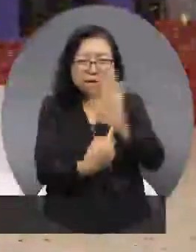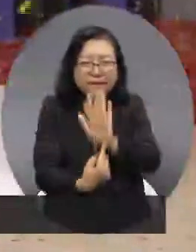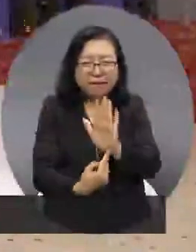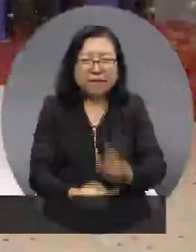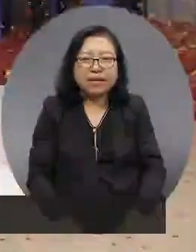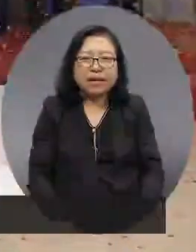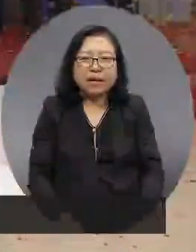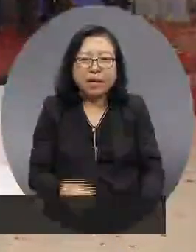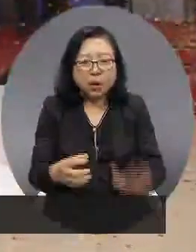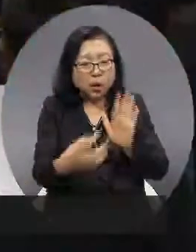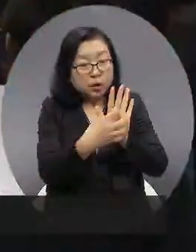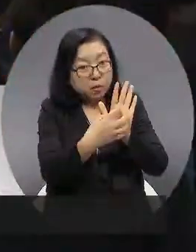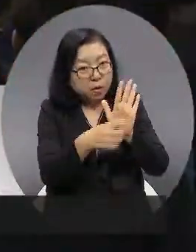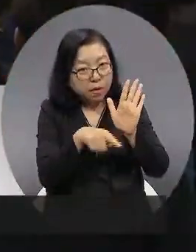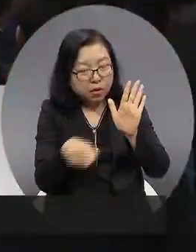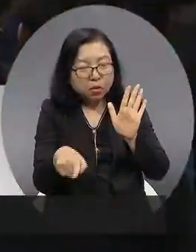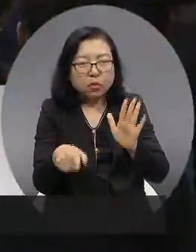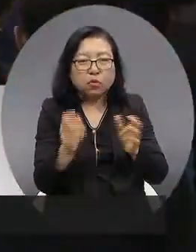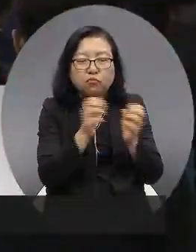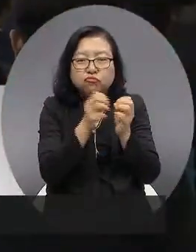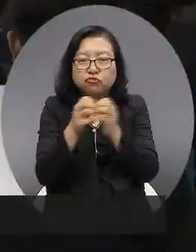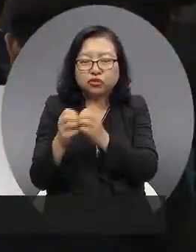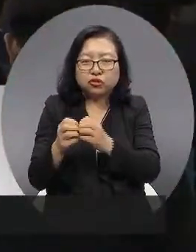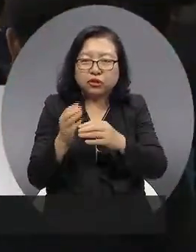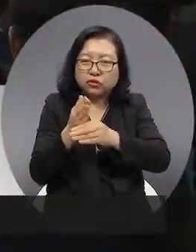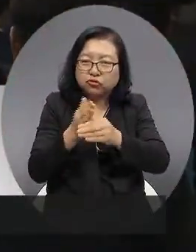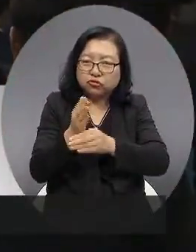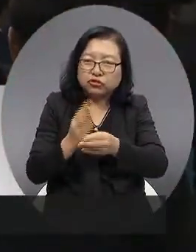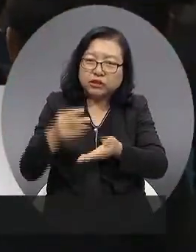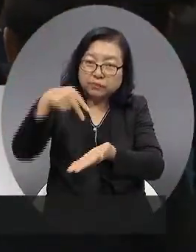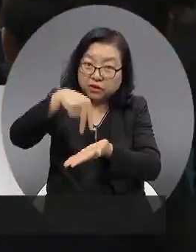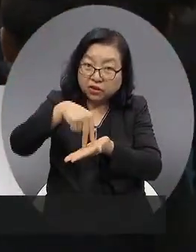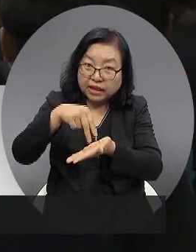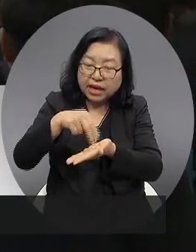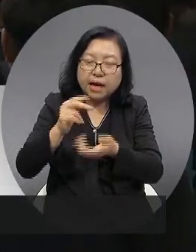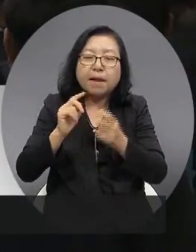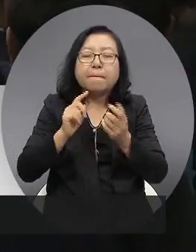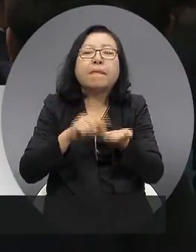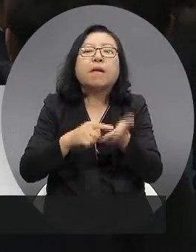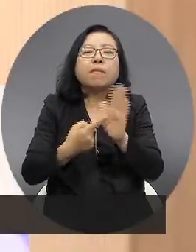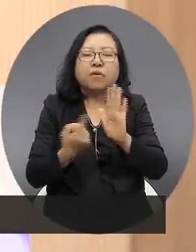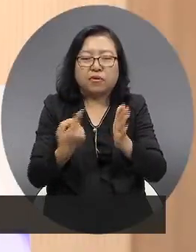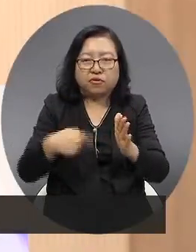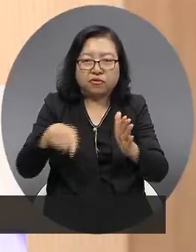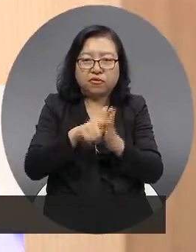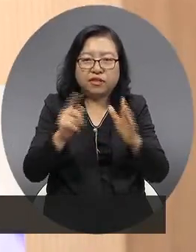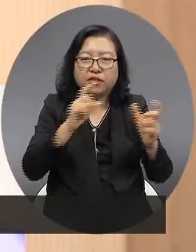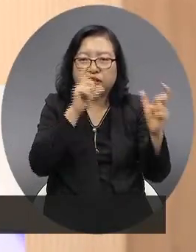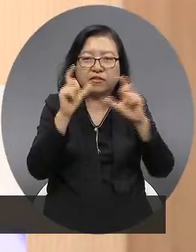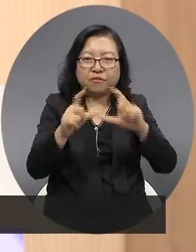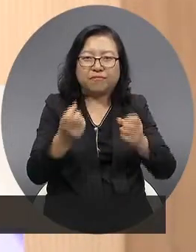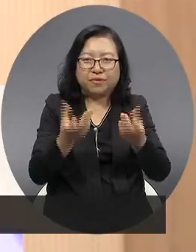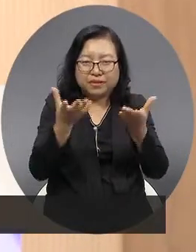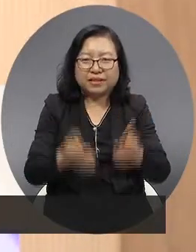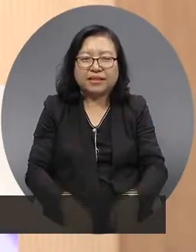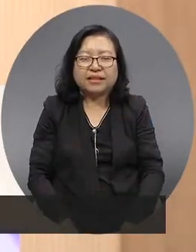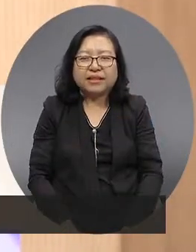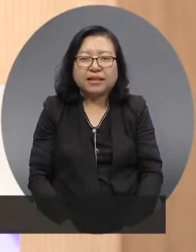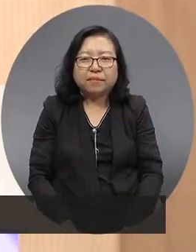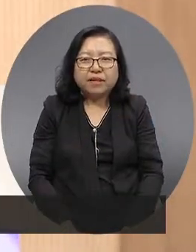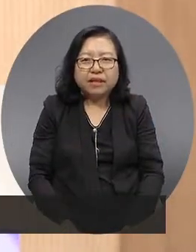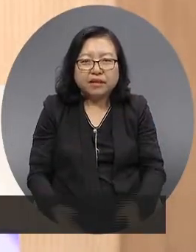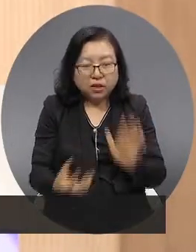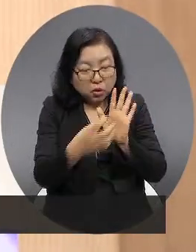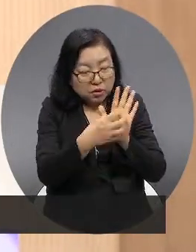이 심벌 마크와 브랜드 슬로건인 중심에 서다를 발표하는 브랜드 선포식을 열었습니다. 새 심벌